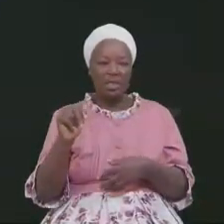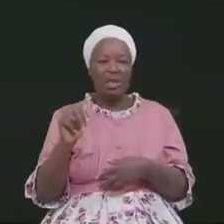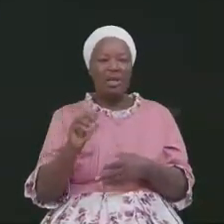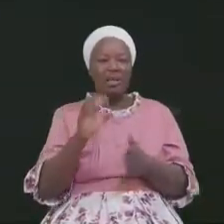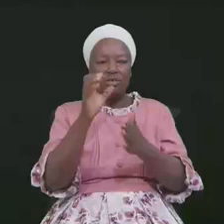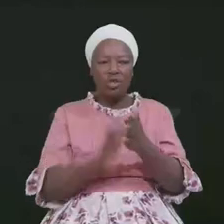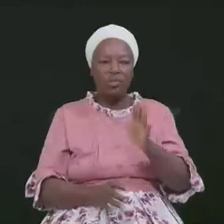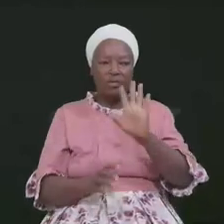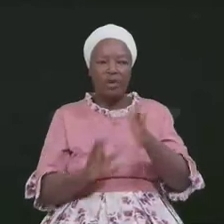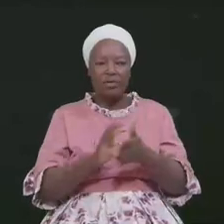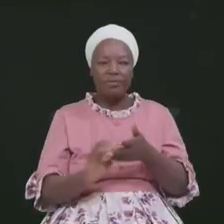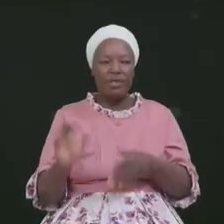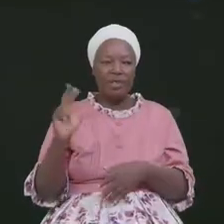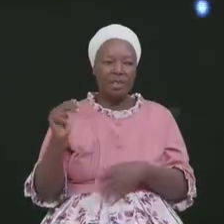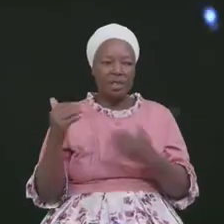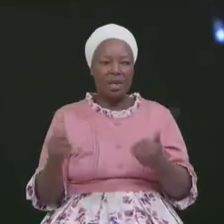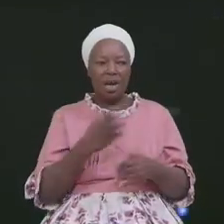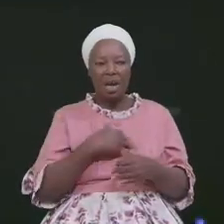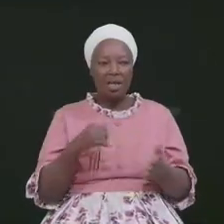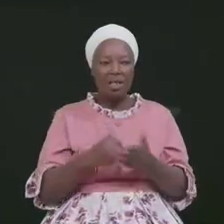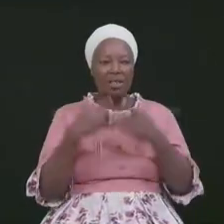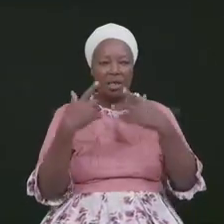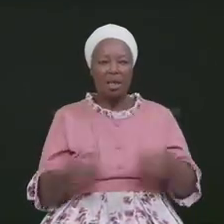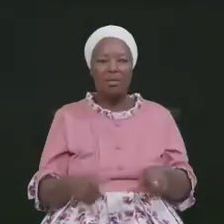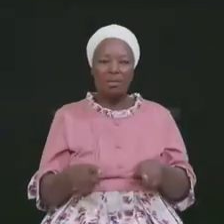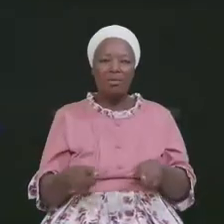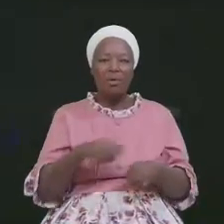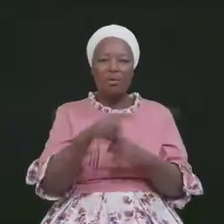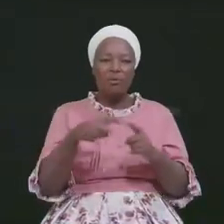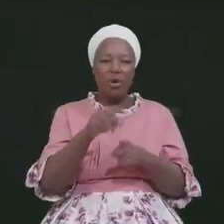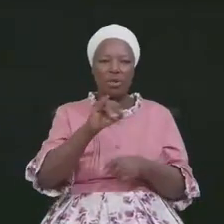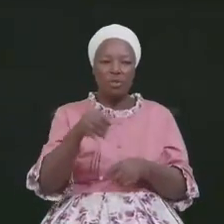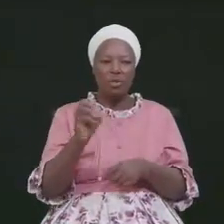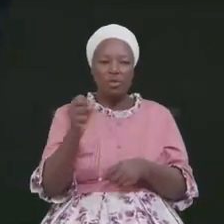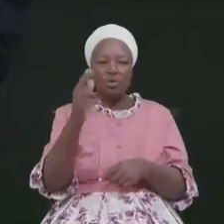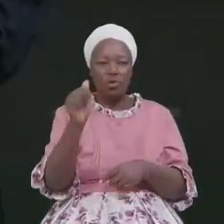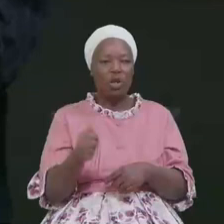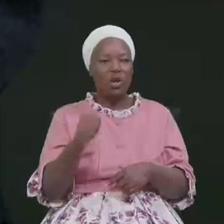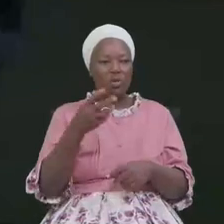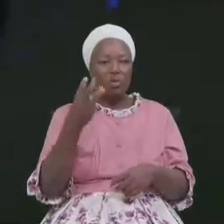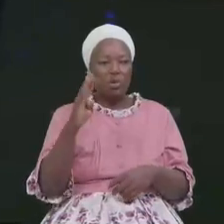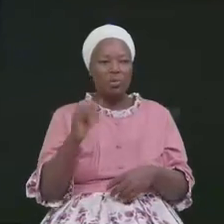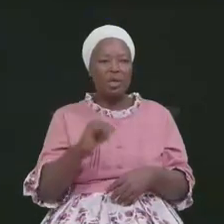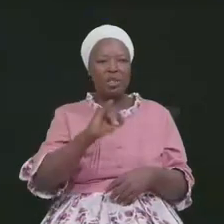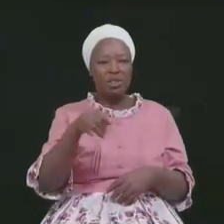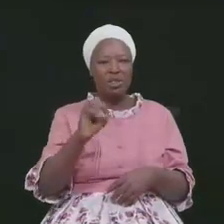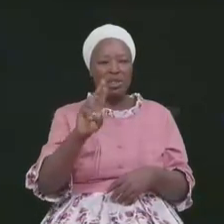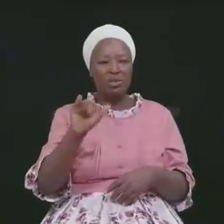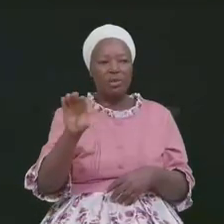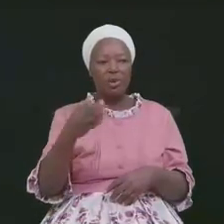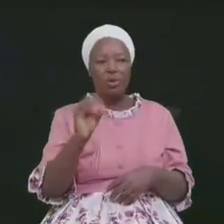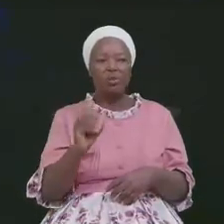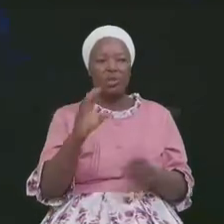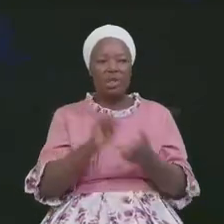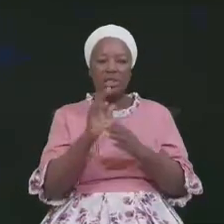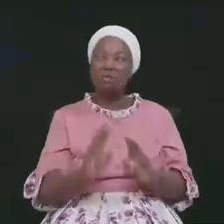5 de Josué 13. Comme Josué est très près de Jéricho, il leva les yeux